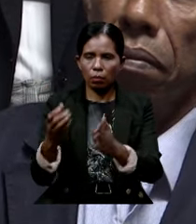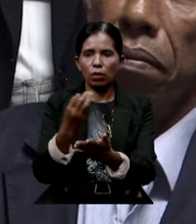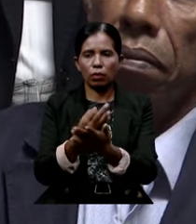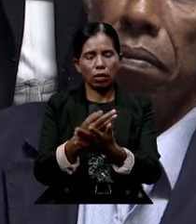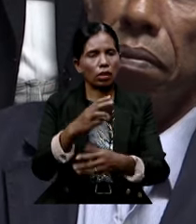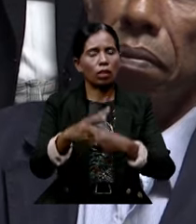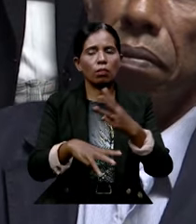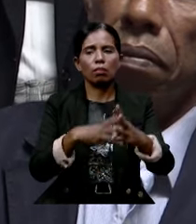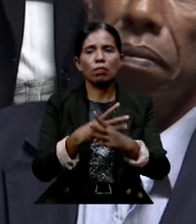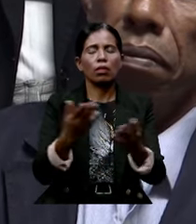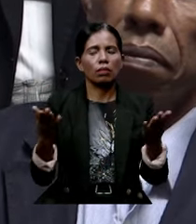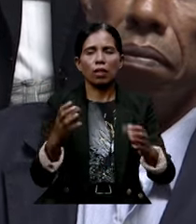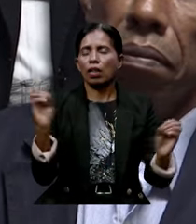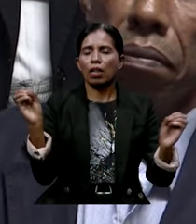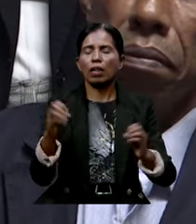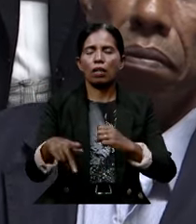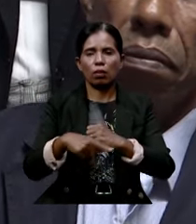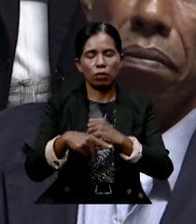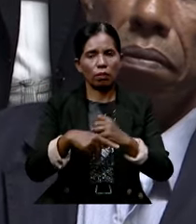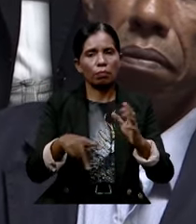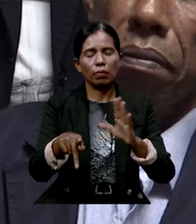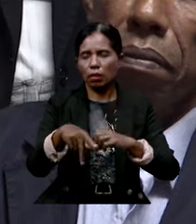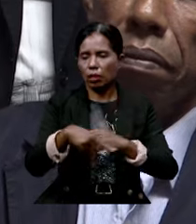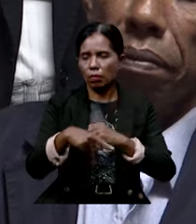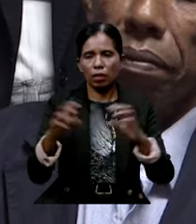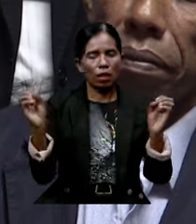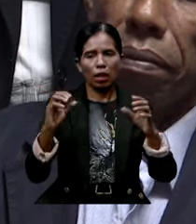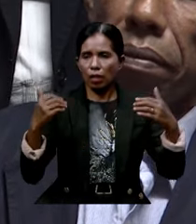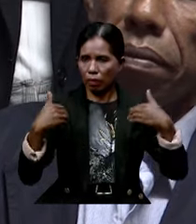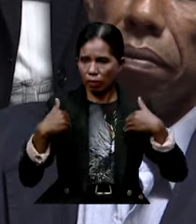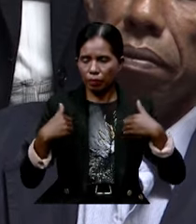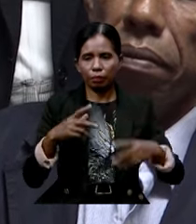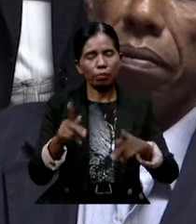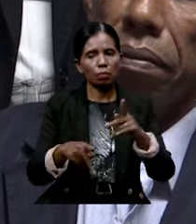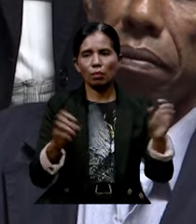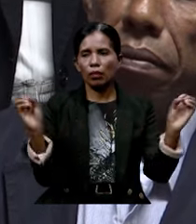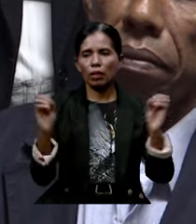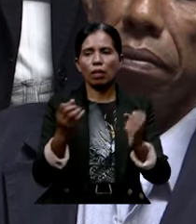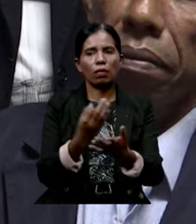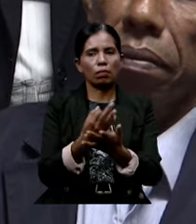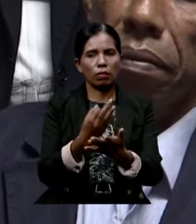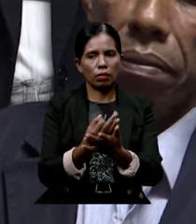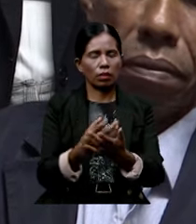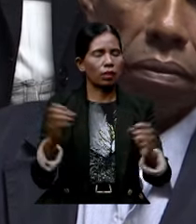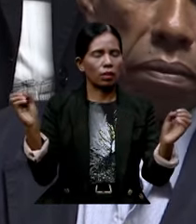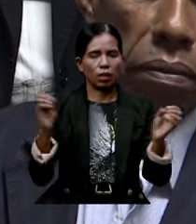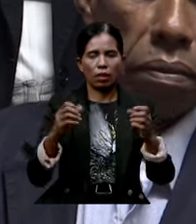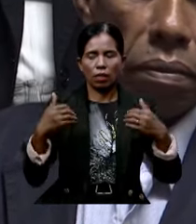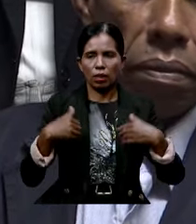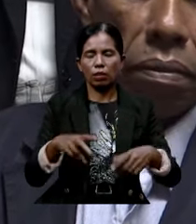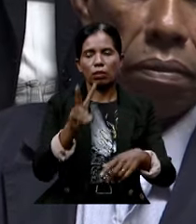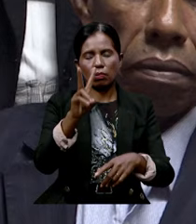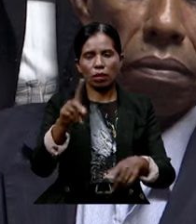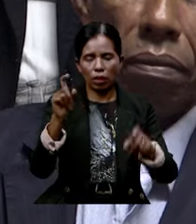dit lai ha osan partido musela mosu i ema lai ha mos osan det mos partido sela mosu buat runa tek lo